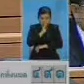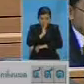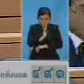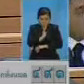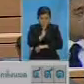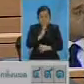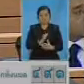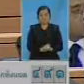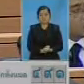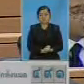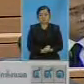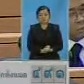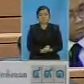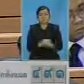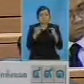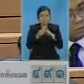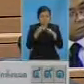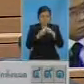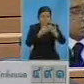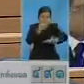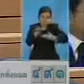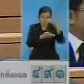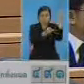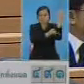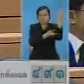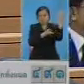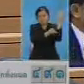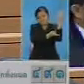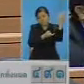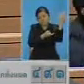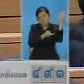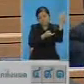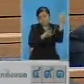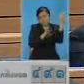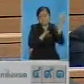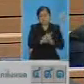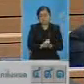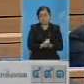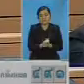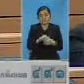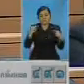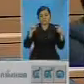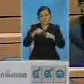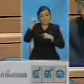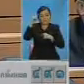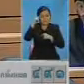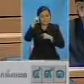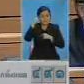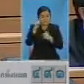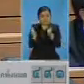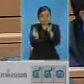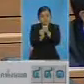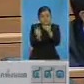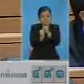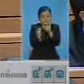าปัญหาราคายางพาราวันนี้เหนือกว่ากรอบความคิดของรัฐมนตรีณัฐวุฒิที่จะไป